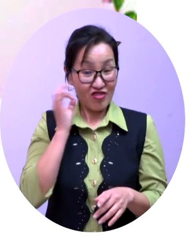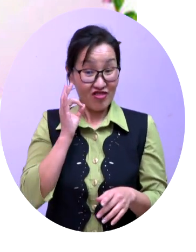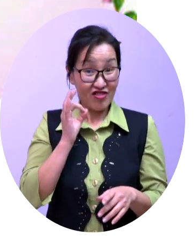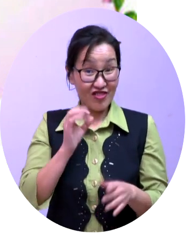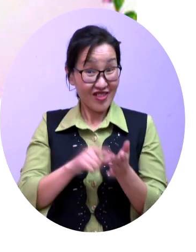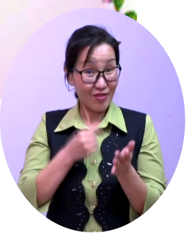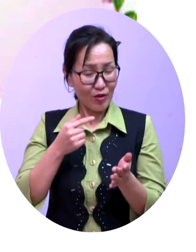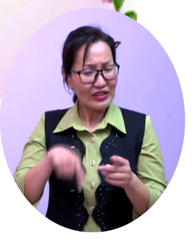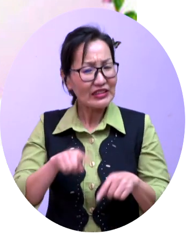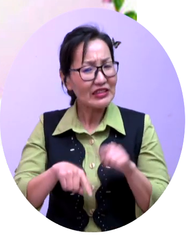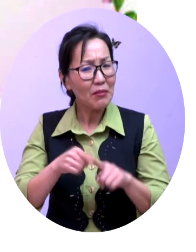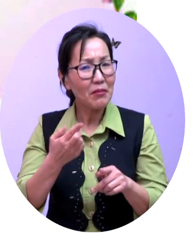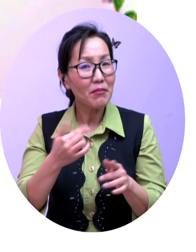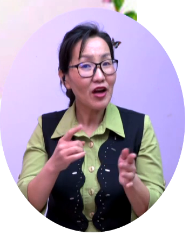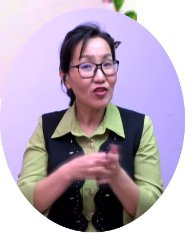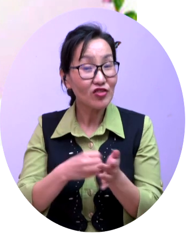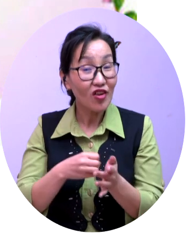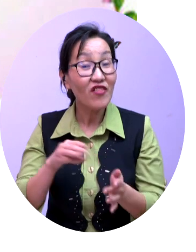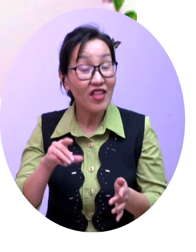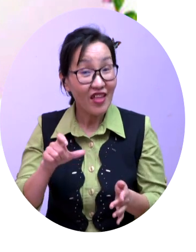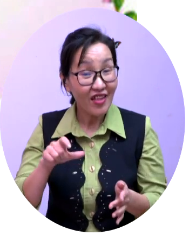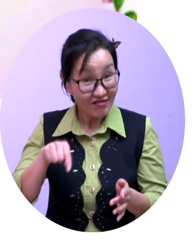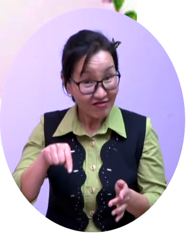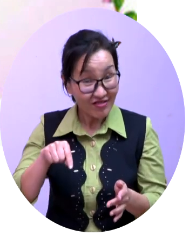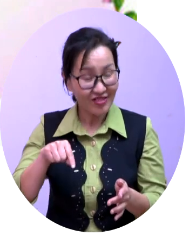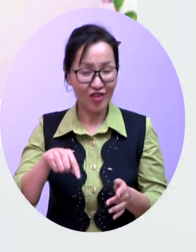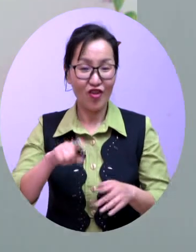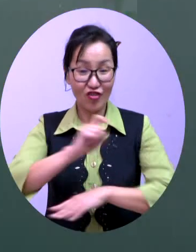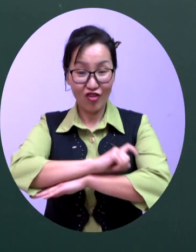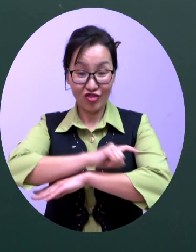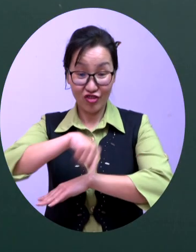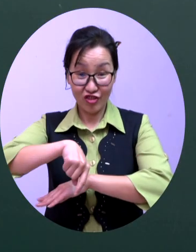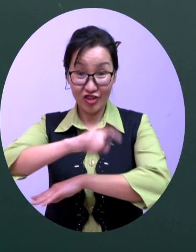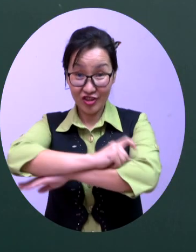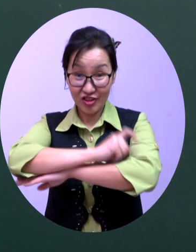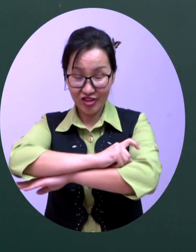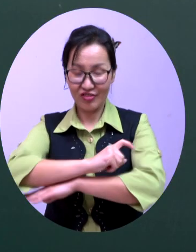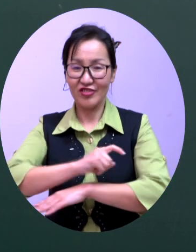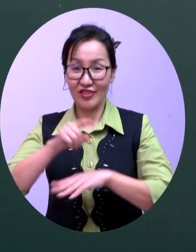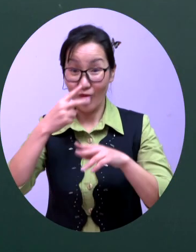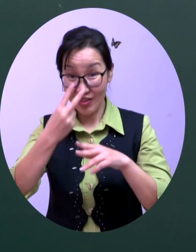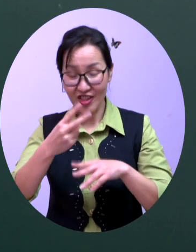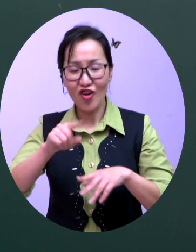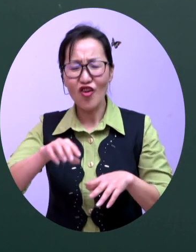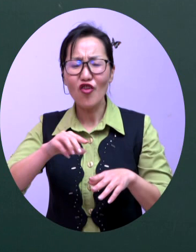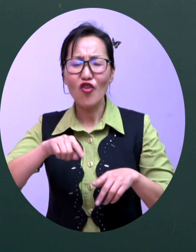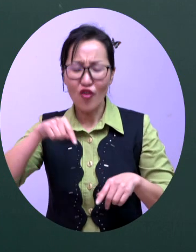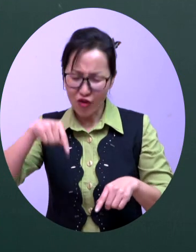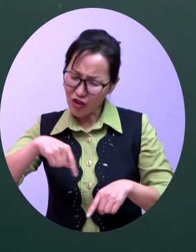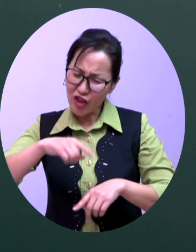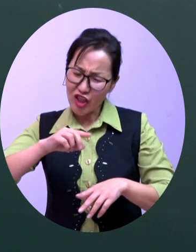байх ёстой вэ гэдгийг ярилцсан учраас өнөөдрийн хичээлээрээ хичээл зүтгэл бол хөдөлмөрч байхын гол